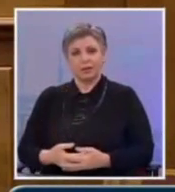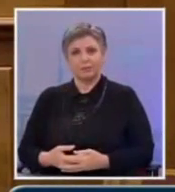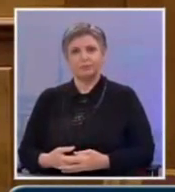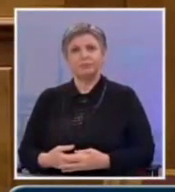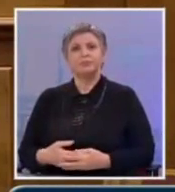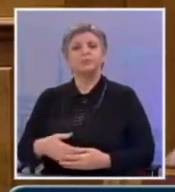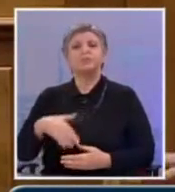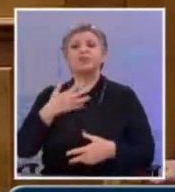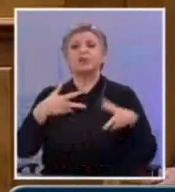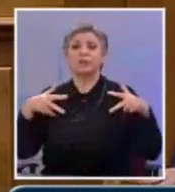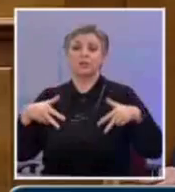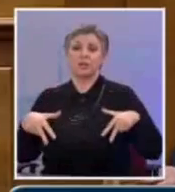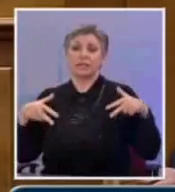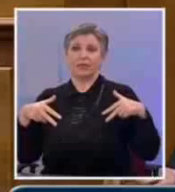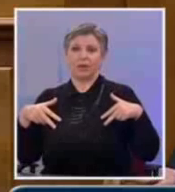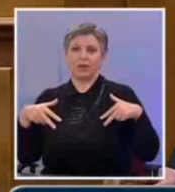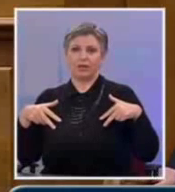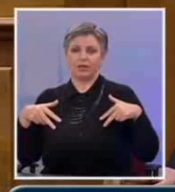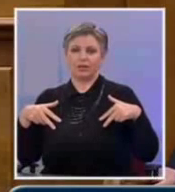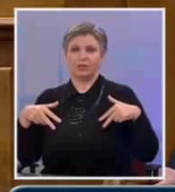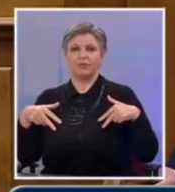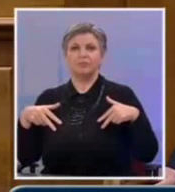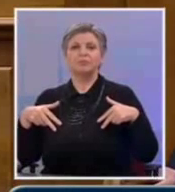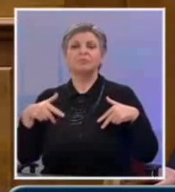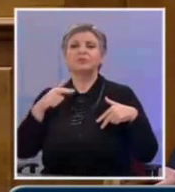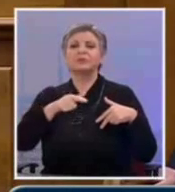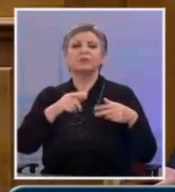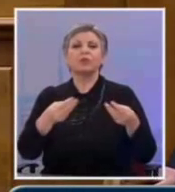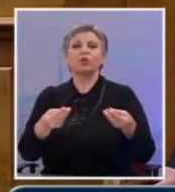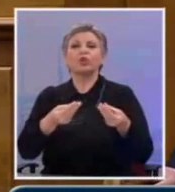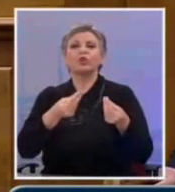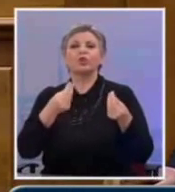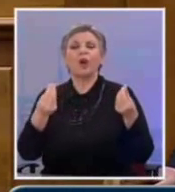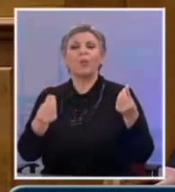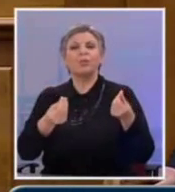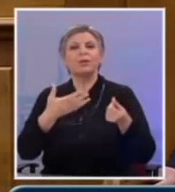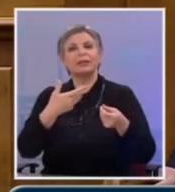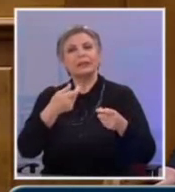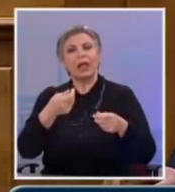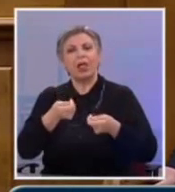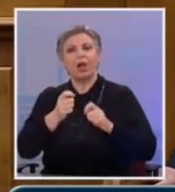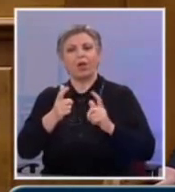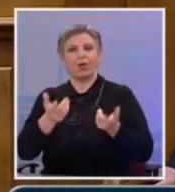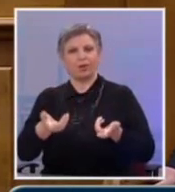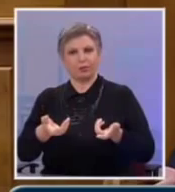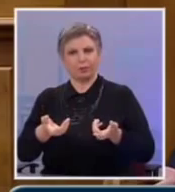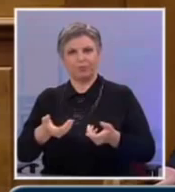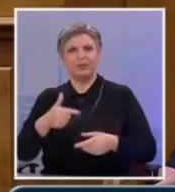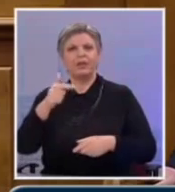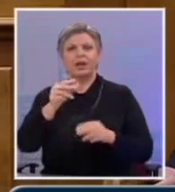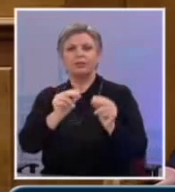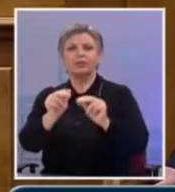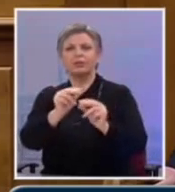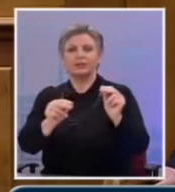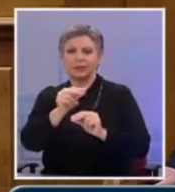ότι η κυβέρνηση επιχειρεία παρακαλώ ένα τέχνασμα. Ξέρω ότι σας ενοχλούνε οι αλήθειες, αλλά